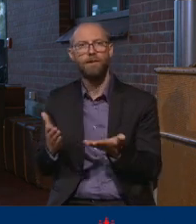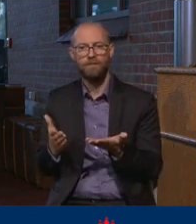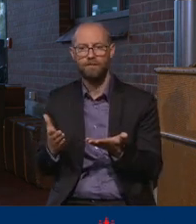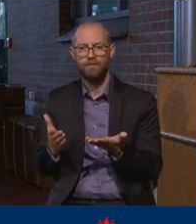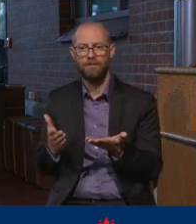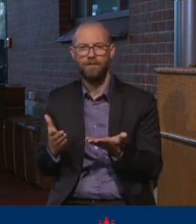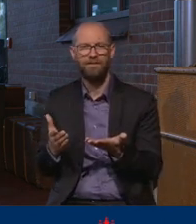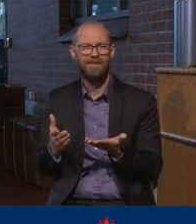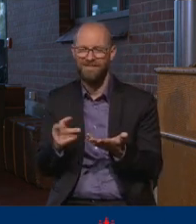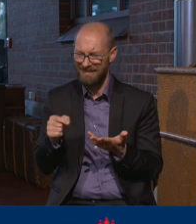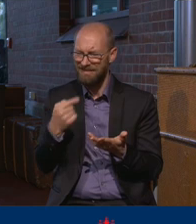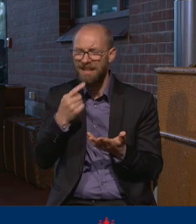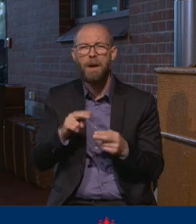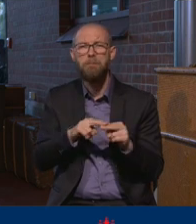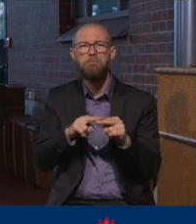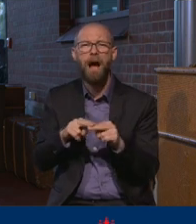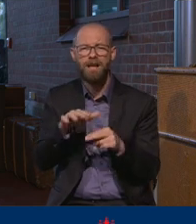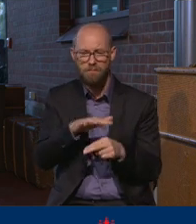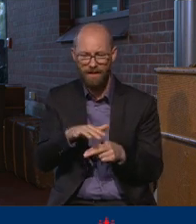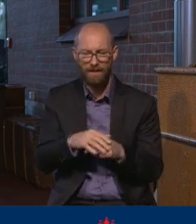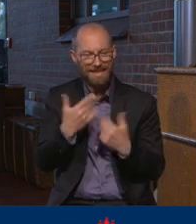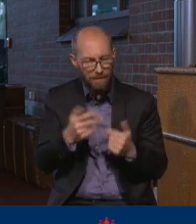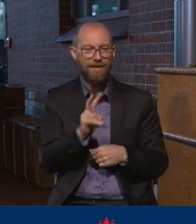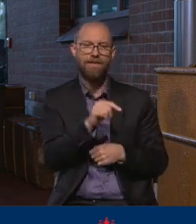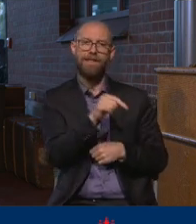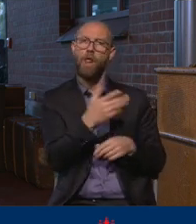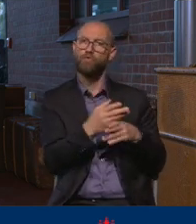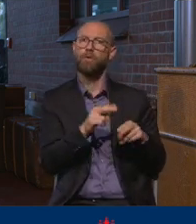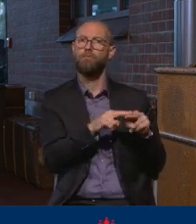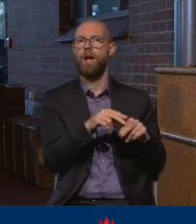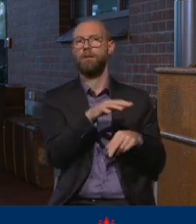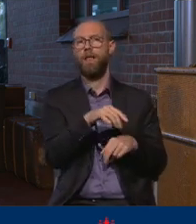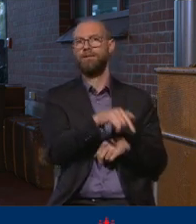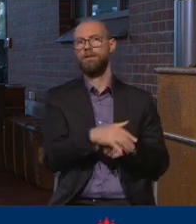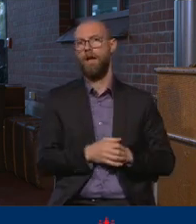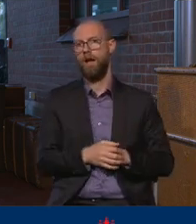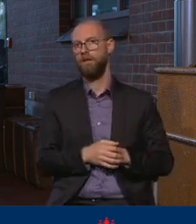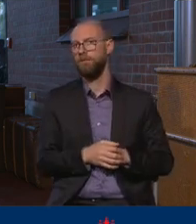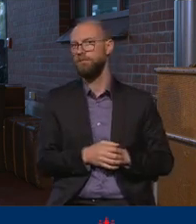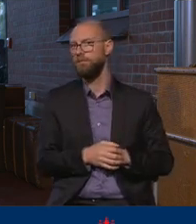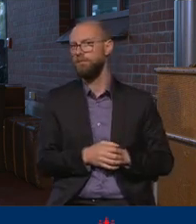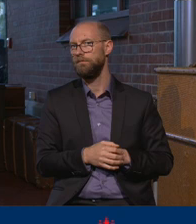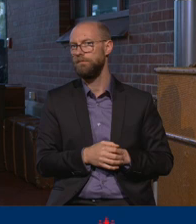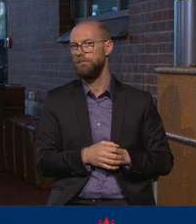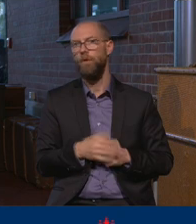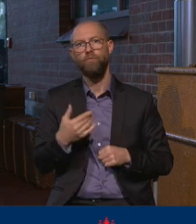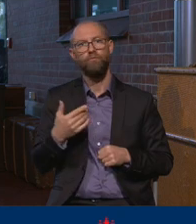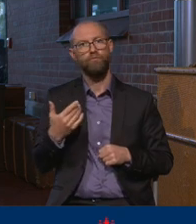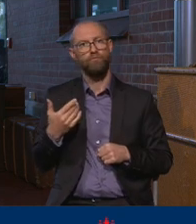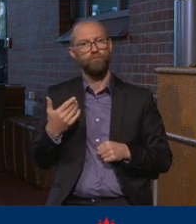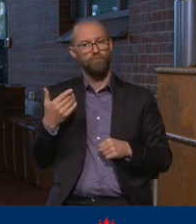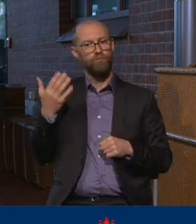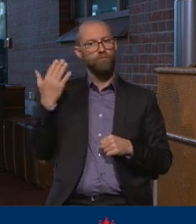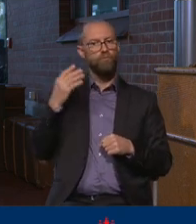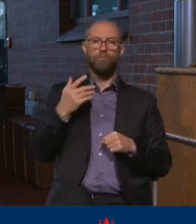für ein marktplatz also es gibt ein marktplatz auf der veddel wir haben in der vergangenheit einen sehr